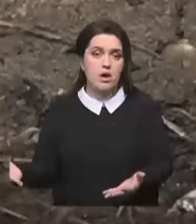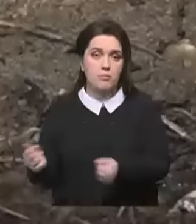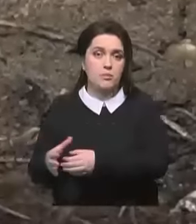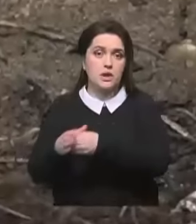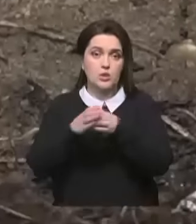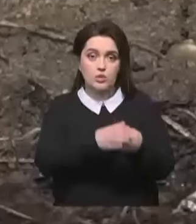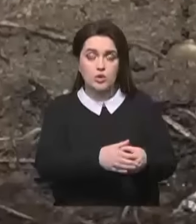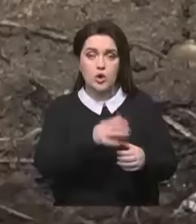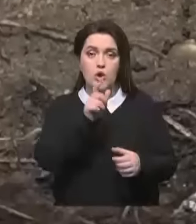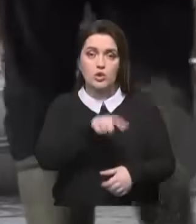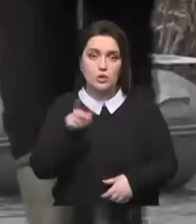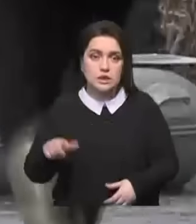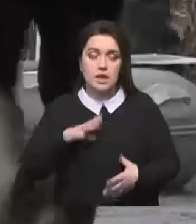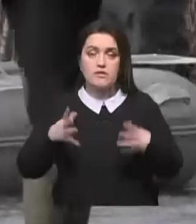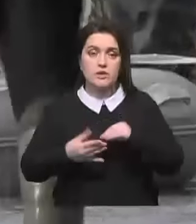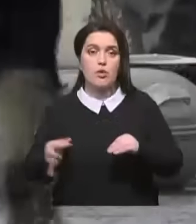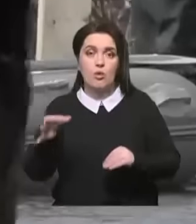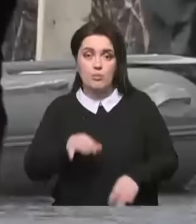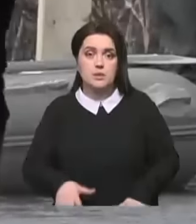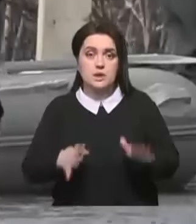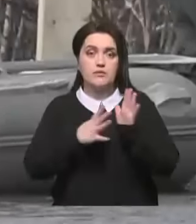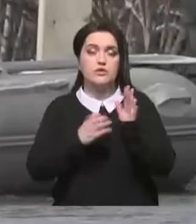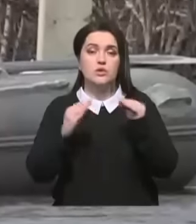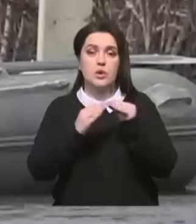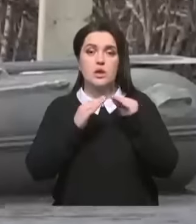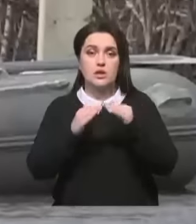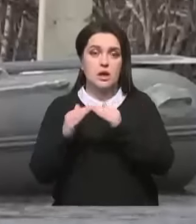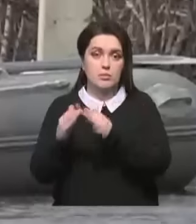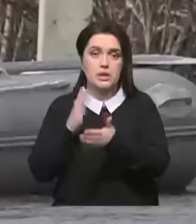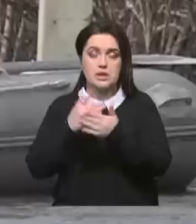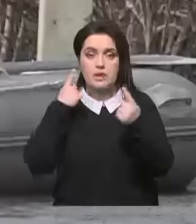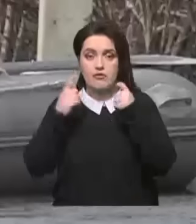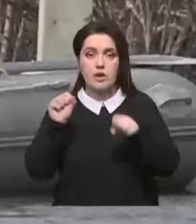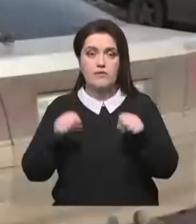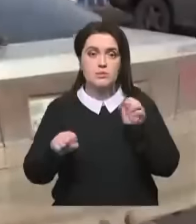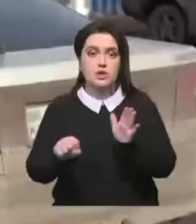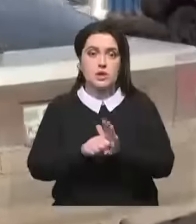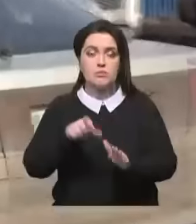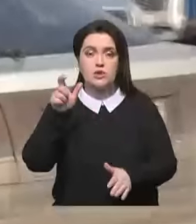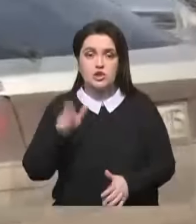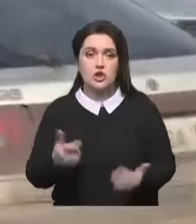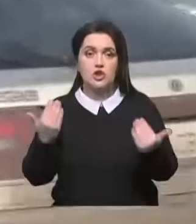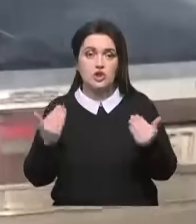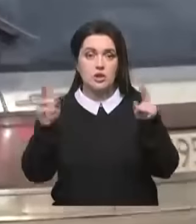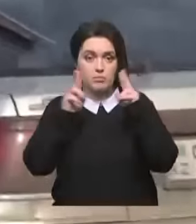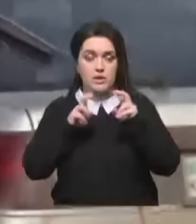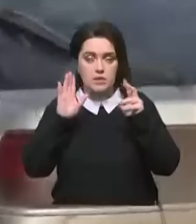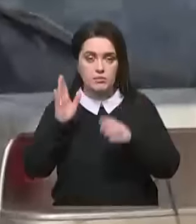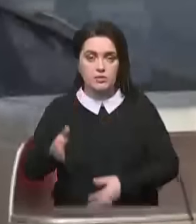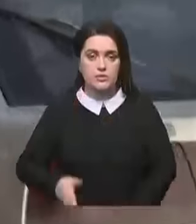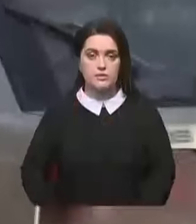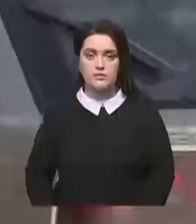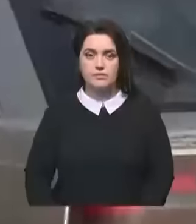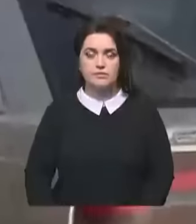не ежечасно. Всего по области затоплено 910 домов. Уже есть информация о возможной гибели человека. Сейчас она